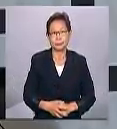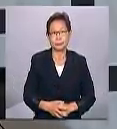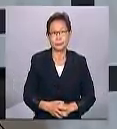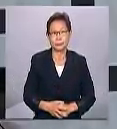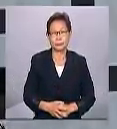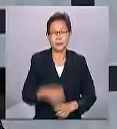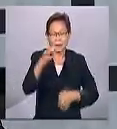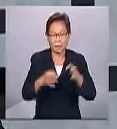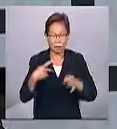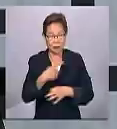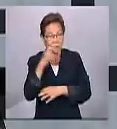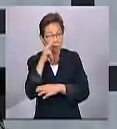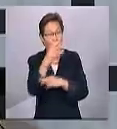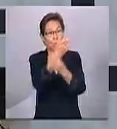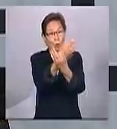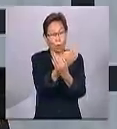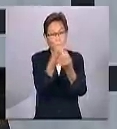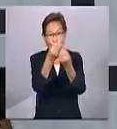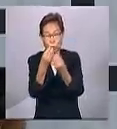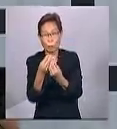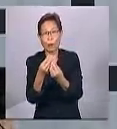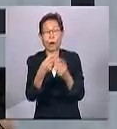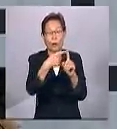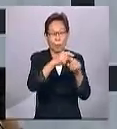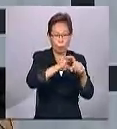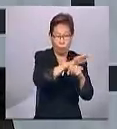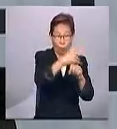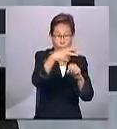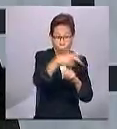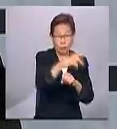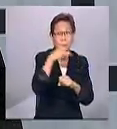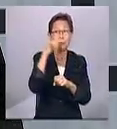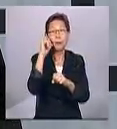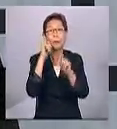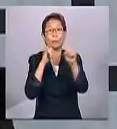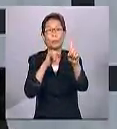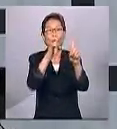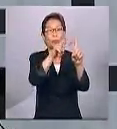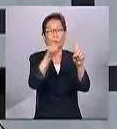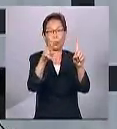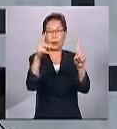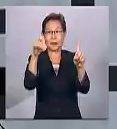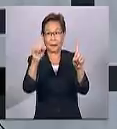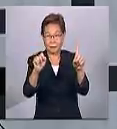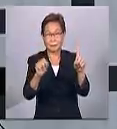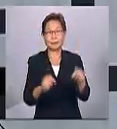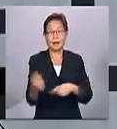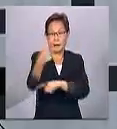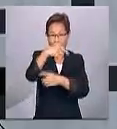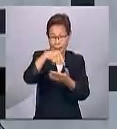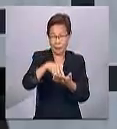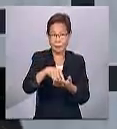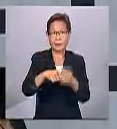Kalau kita lihat di Keluang, jumlah kes positif di Keluang semalam ialah 122 kes. Hari ini